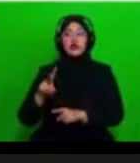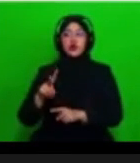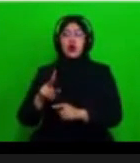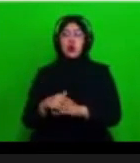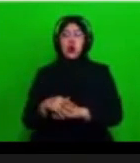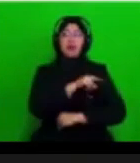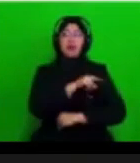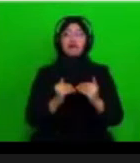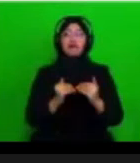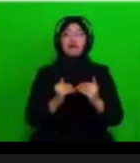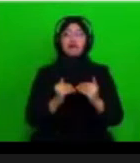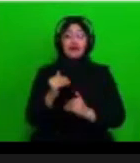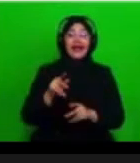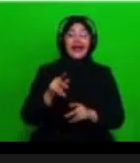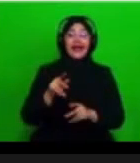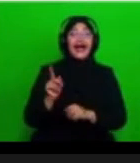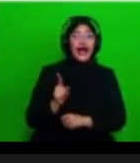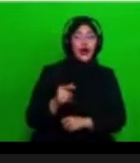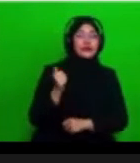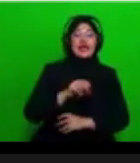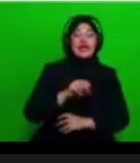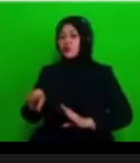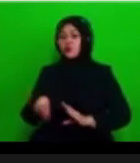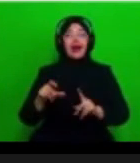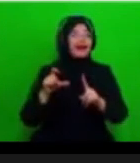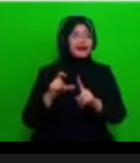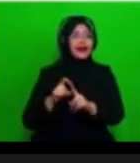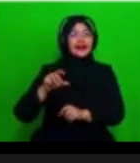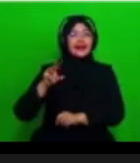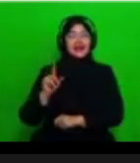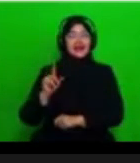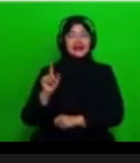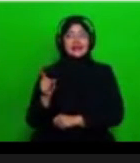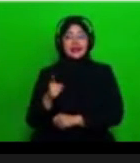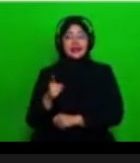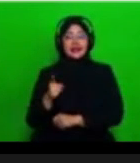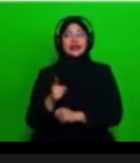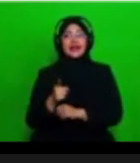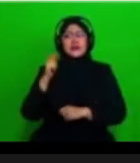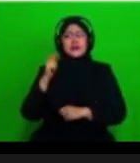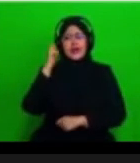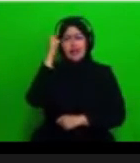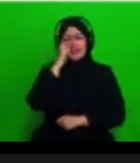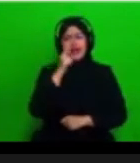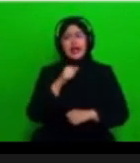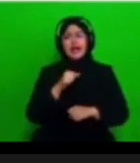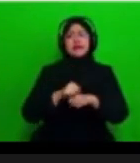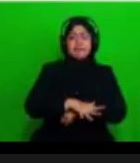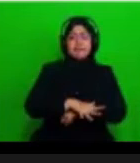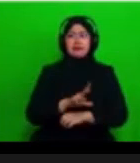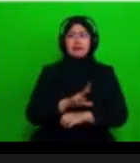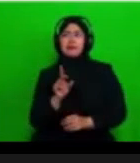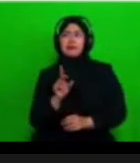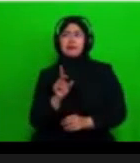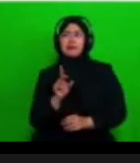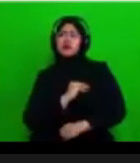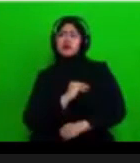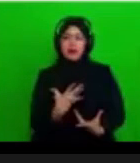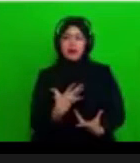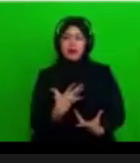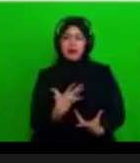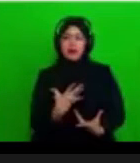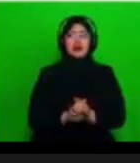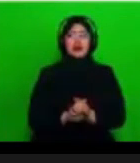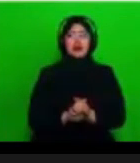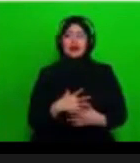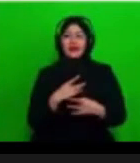kita upgrade, kalau bisa seluruh D3 di-upgrade menjadi sarjana terapan. Biar apa? Minat masuk sarjana terapan